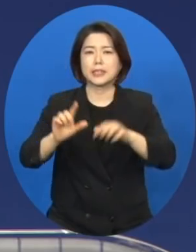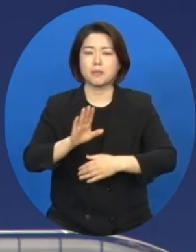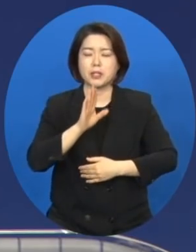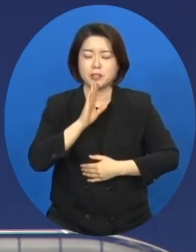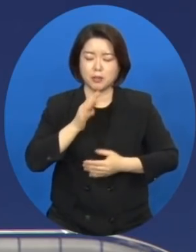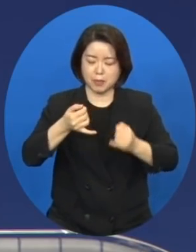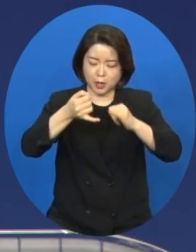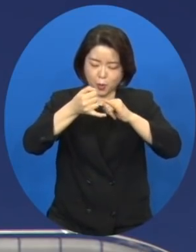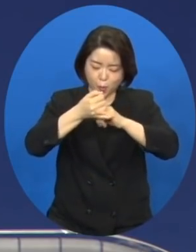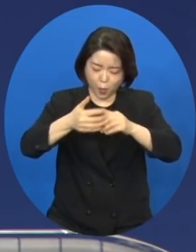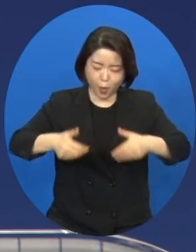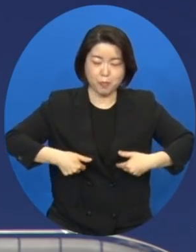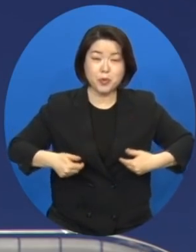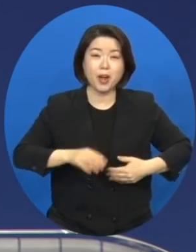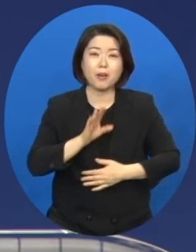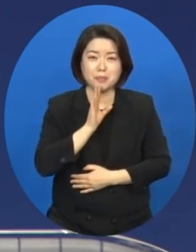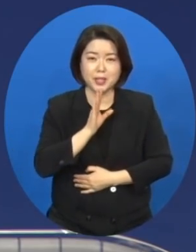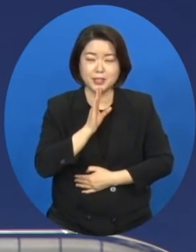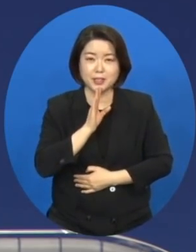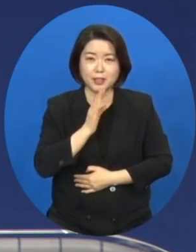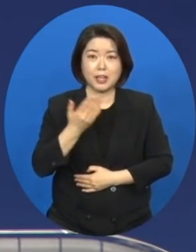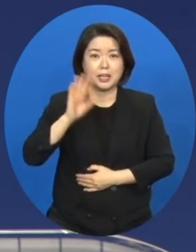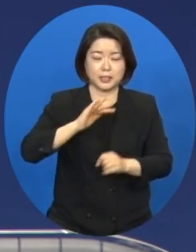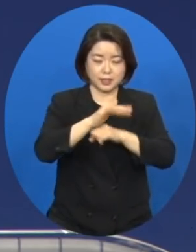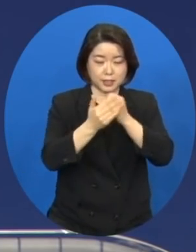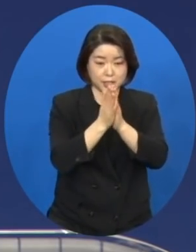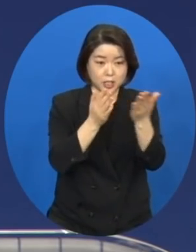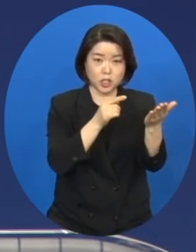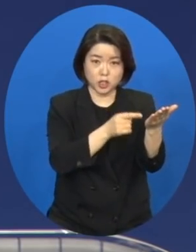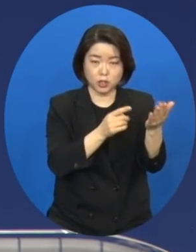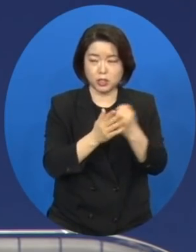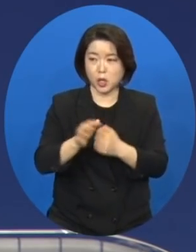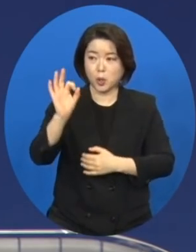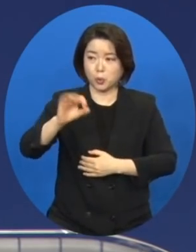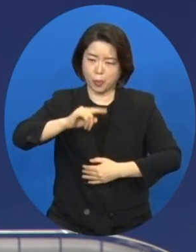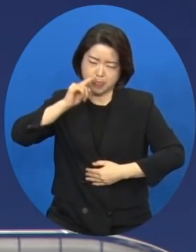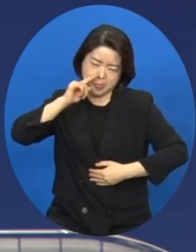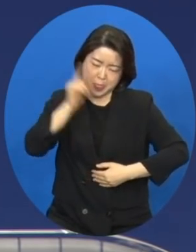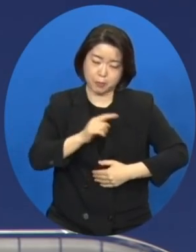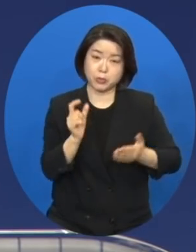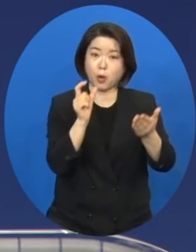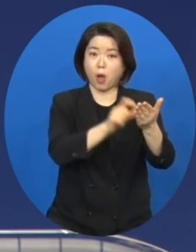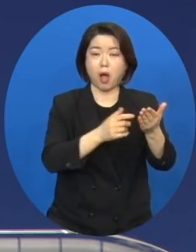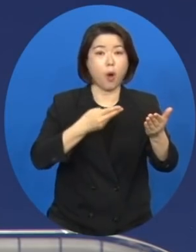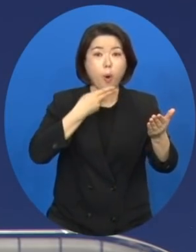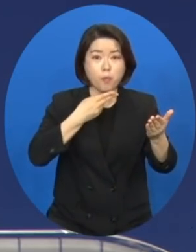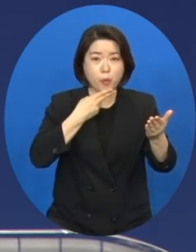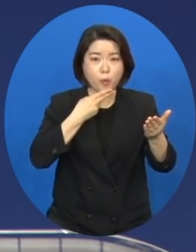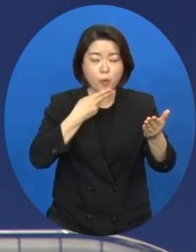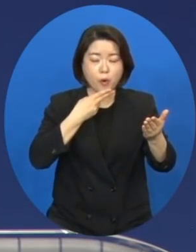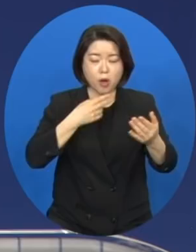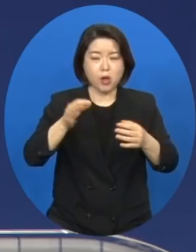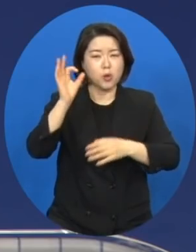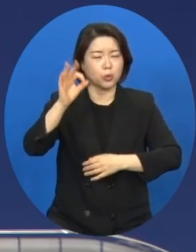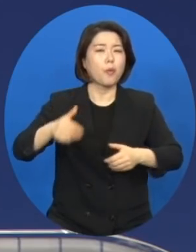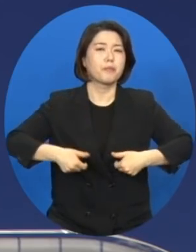필수 불가결한 요소잖아요. 근데 성경은 돈이 나쁘다고 하지 않습니다. 성경이 정말 필요하다고 얘기를